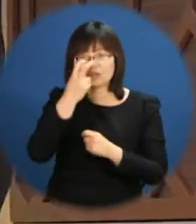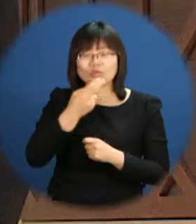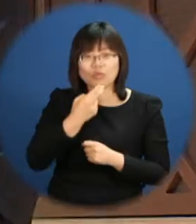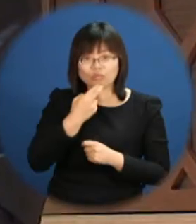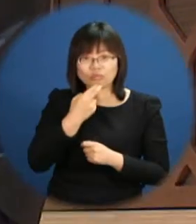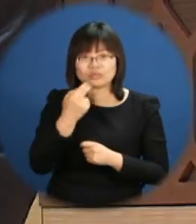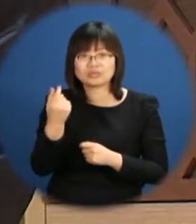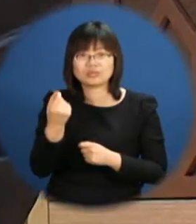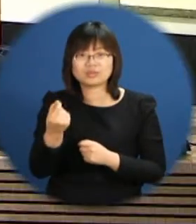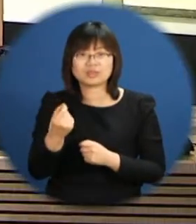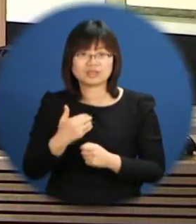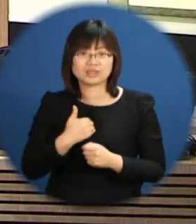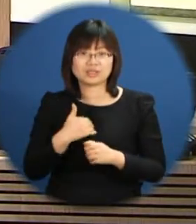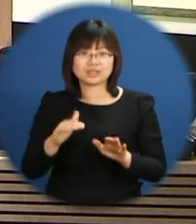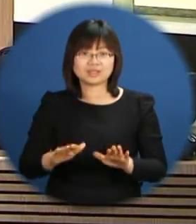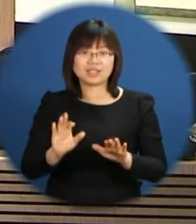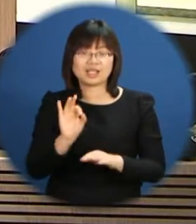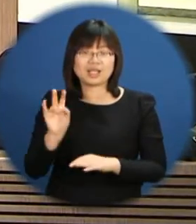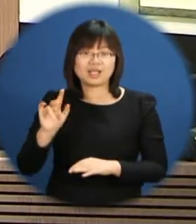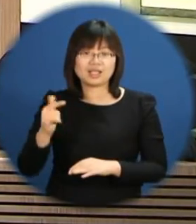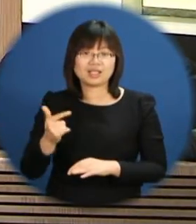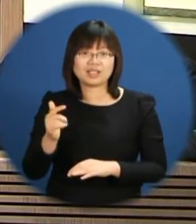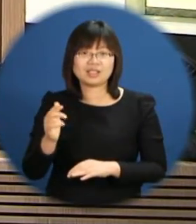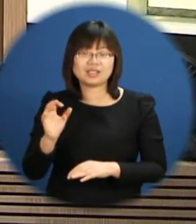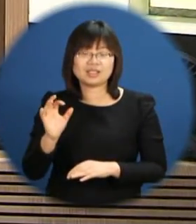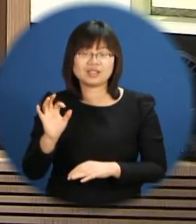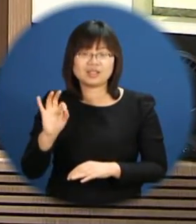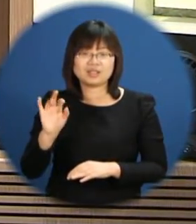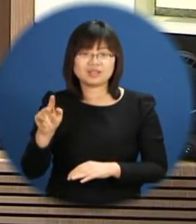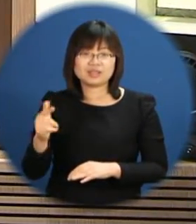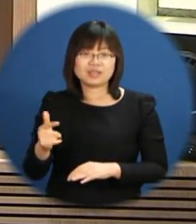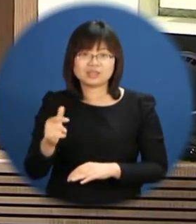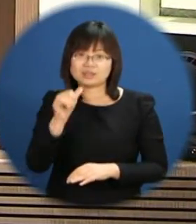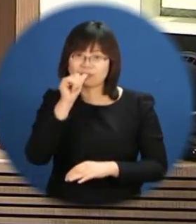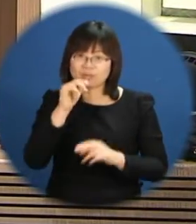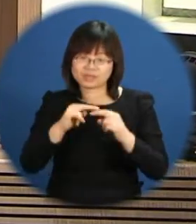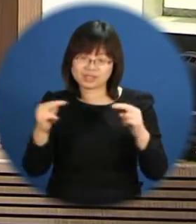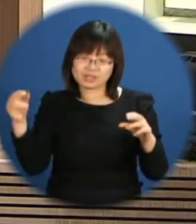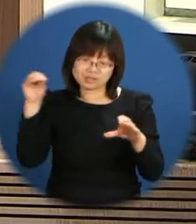안 했다는 겁니다 이제 제가 이 아연 철 쌀을 롤 텐데 보세요